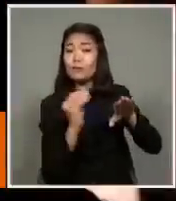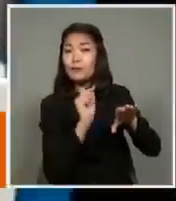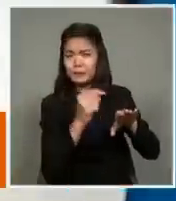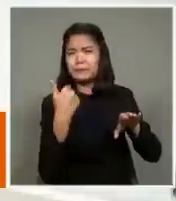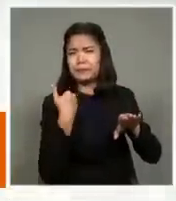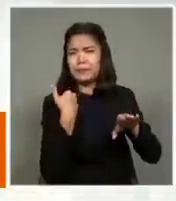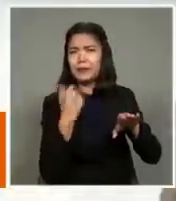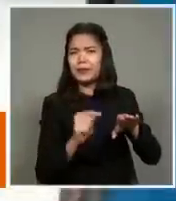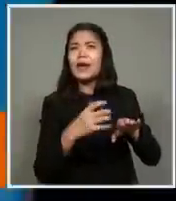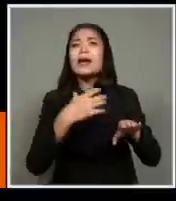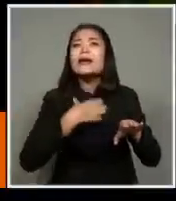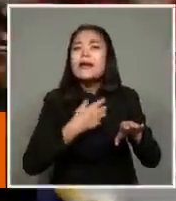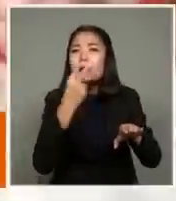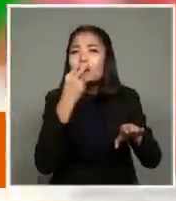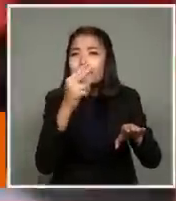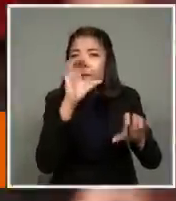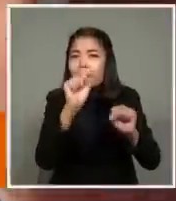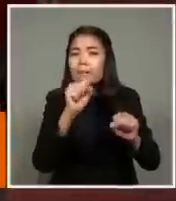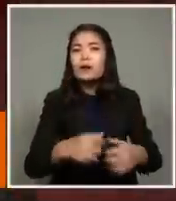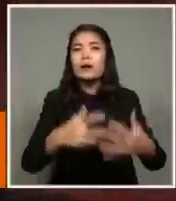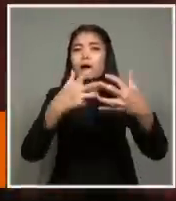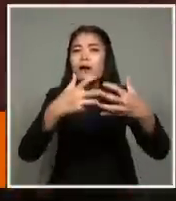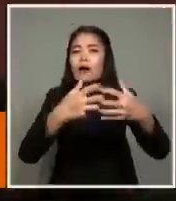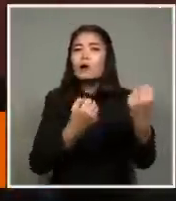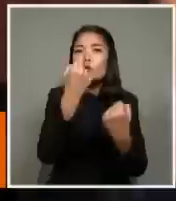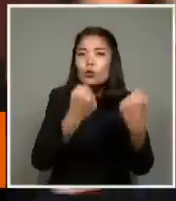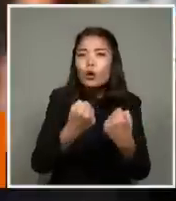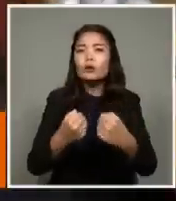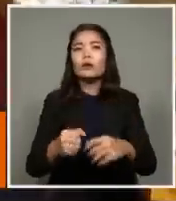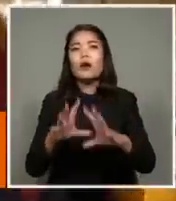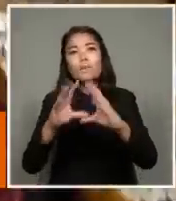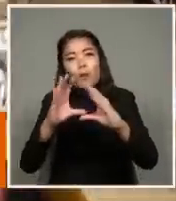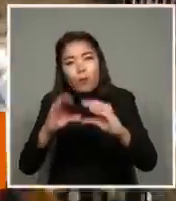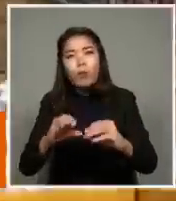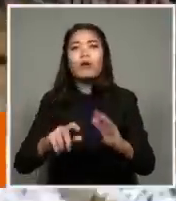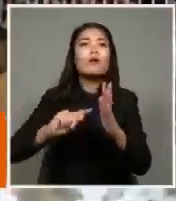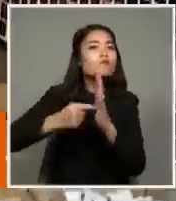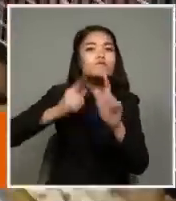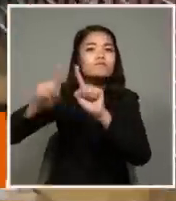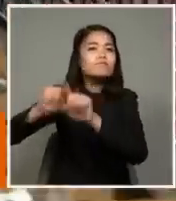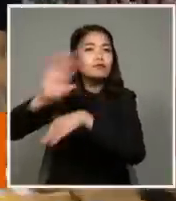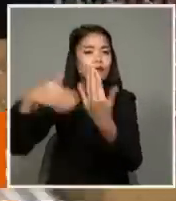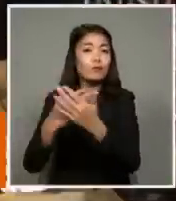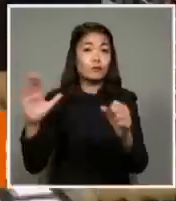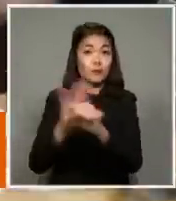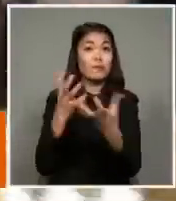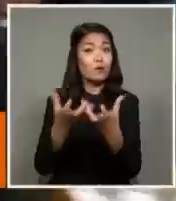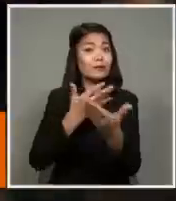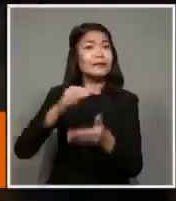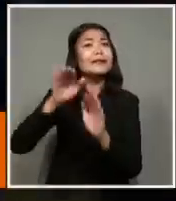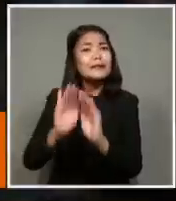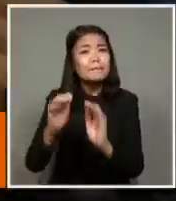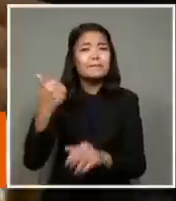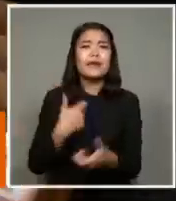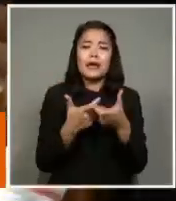ะคะไม่ว่าคุณต้องการจะดูแลรักษาเครื่องยนต์เครื่องหนังเครื่องมือช่างทุกประเภทมีหมดเลยมีของสะสมมีเกม